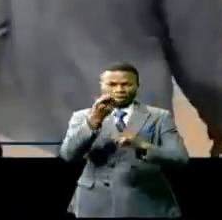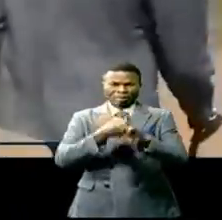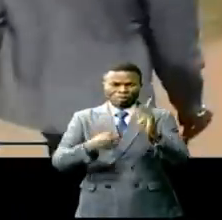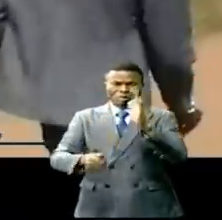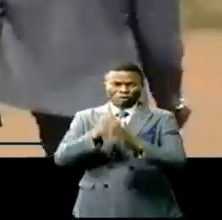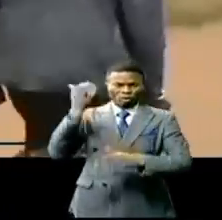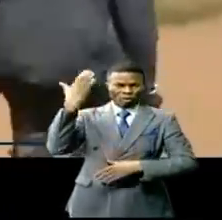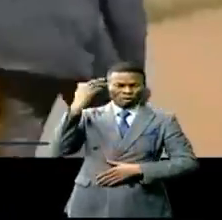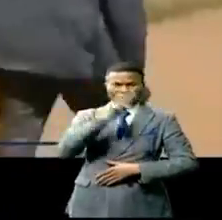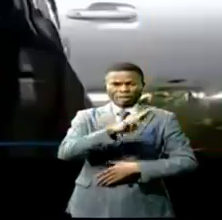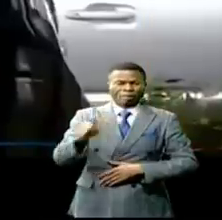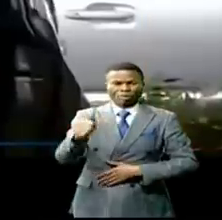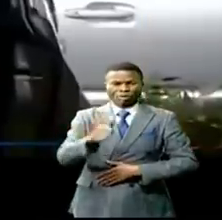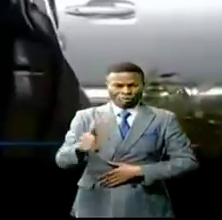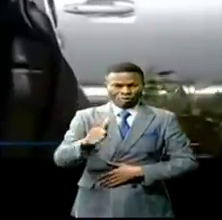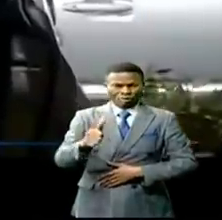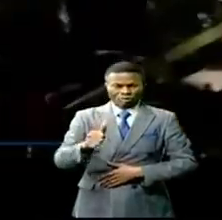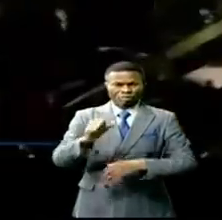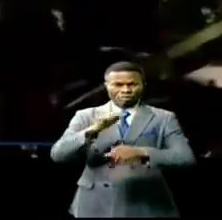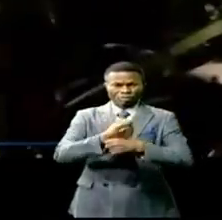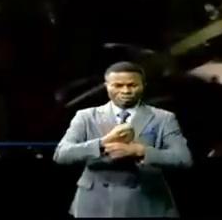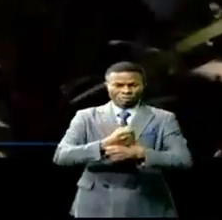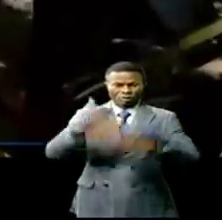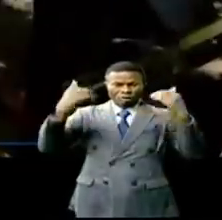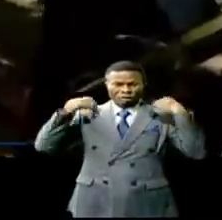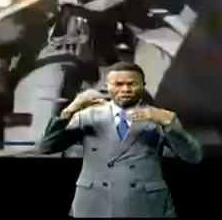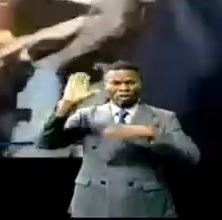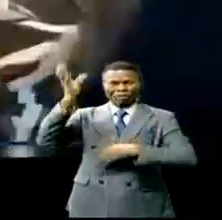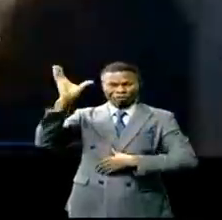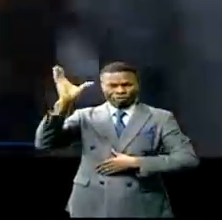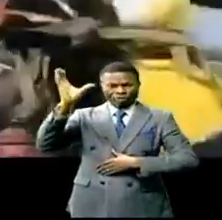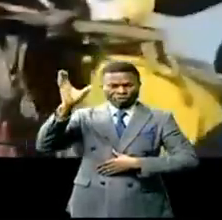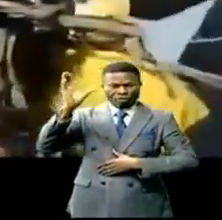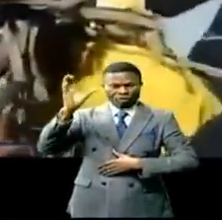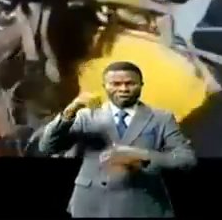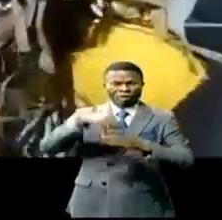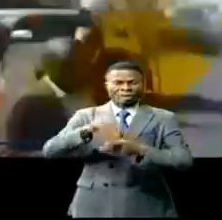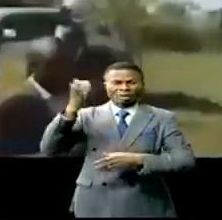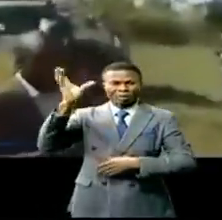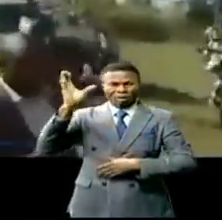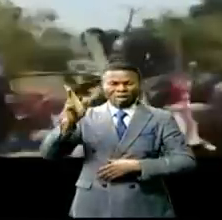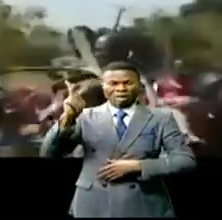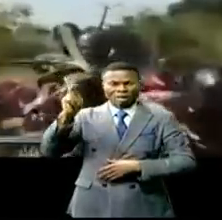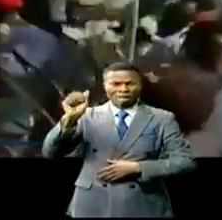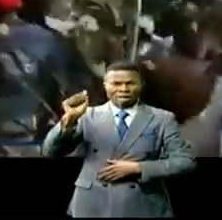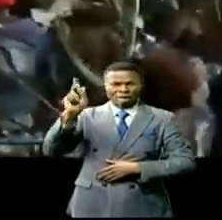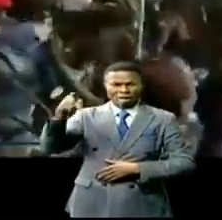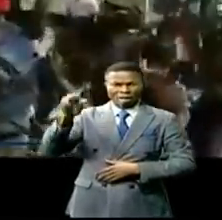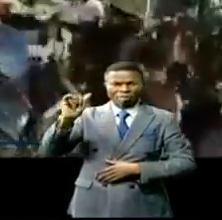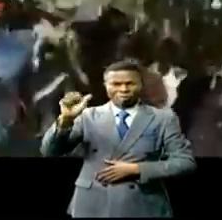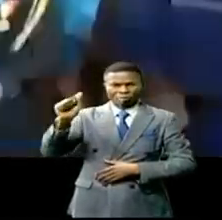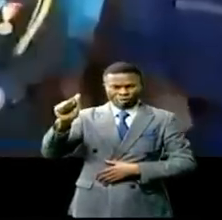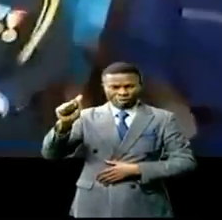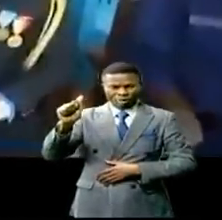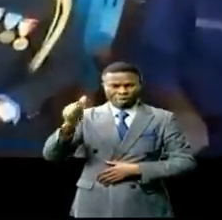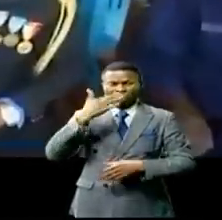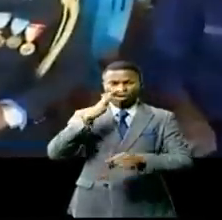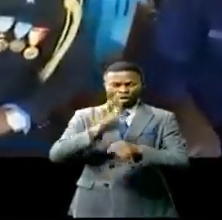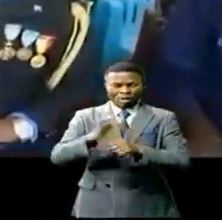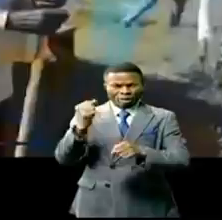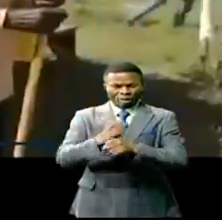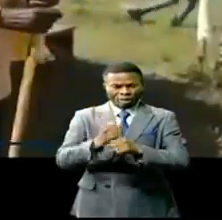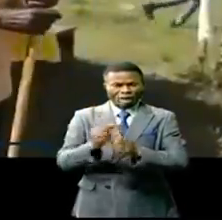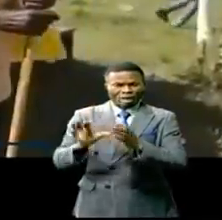21 à l'installation du chef de groupement déduisons dans la série des cas quoi ces derniers a promis travailler à fâches